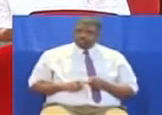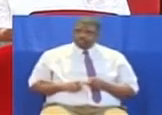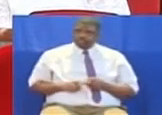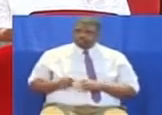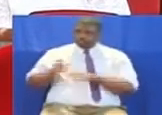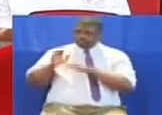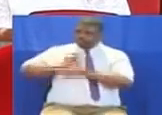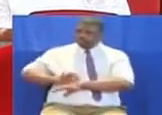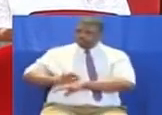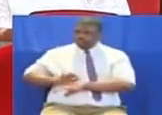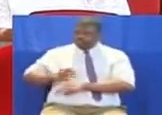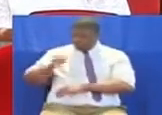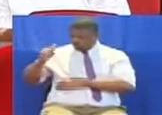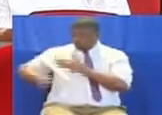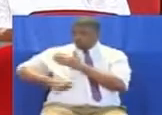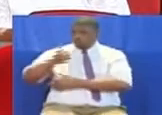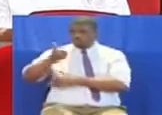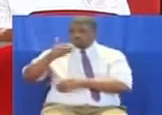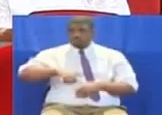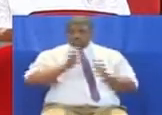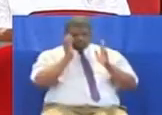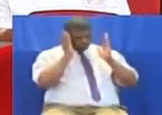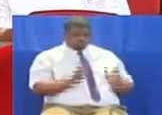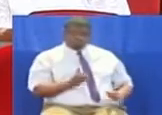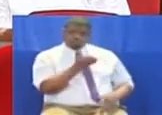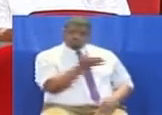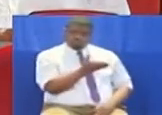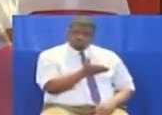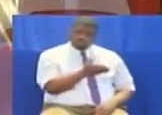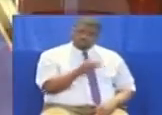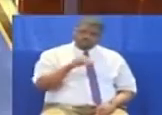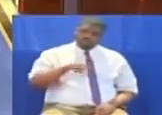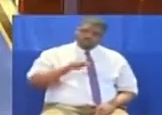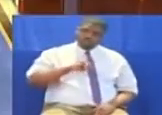Nimeridhishwa na uongozi wa Waziri Mkuu Mheshimiwa Kassim Majaliwa.